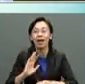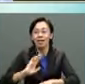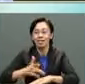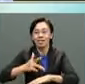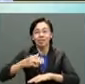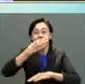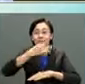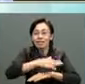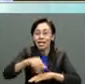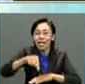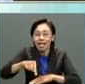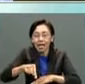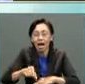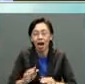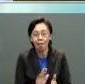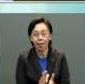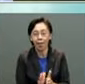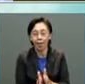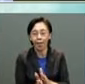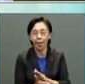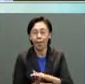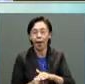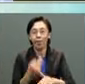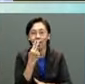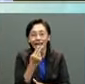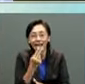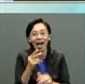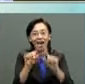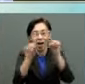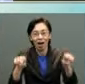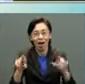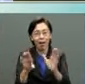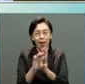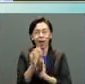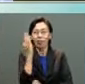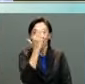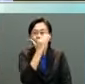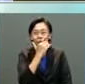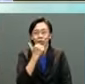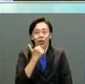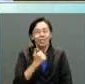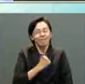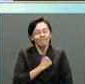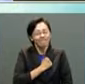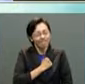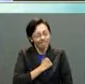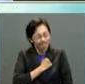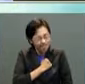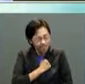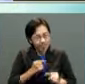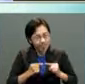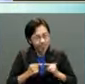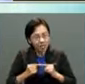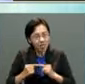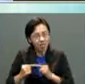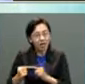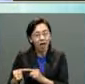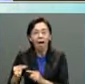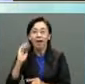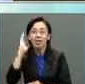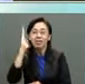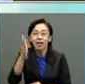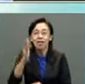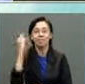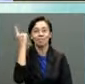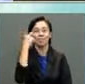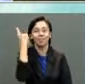ได้หยุดหายใจนะคะณวันนี้เราจึงได้เห็นภาพความสวยงามแบบนี้อดทนอีกไม่นานนะคะเราก็จะสามารถกลับ